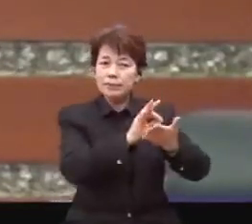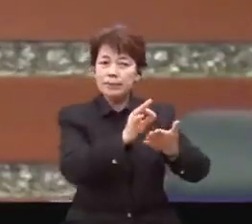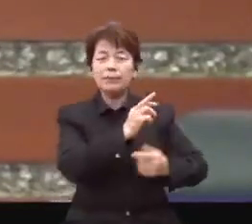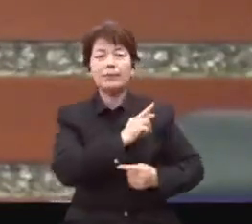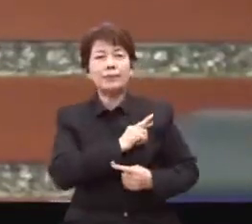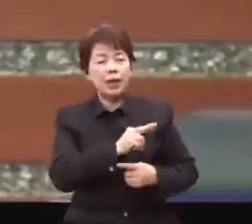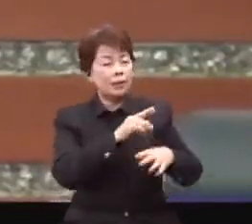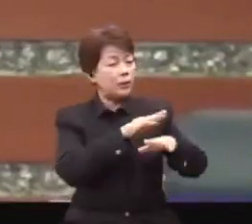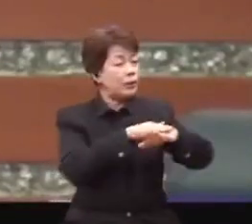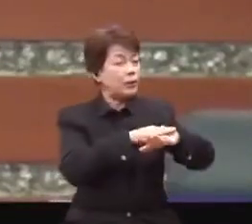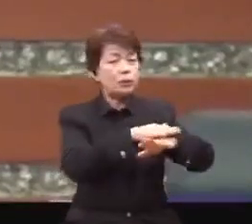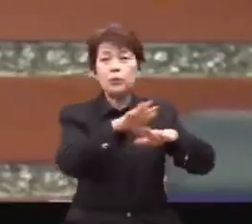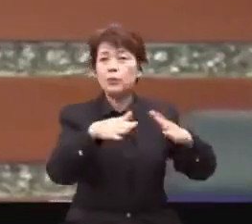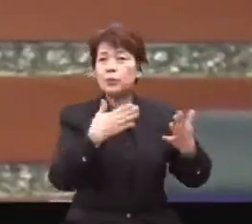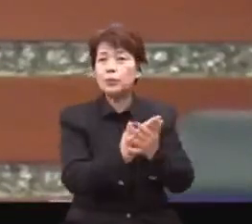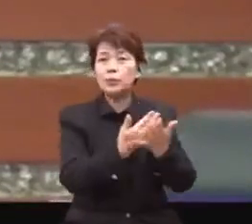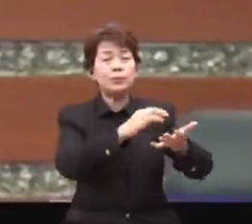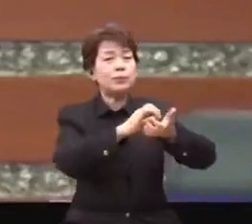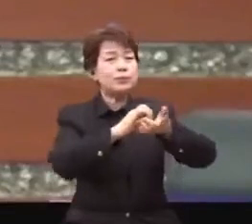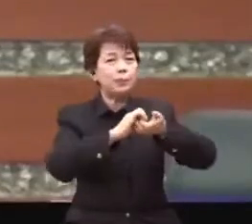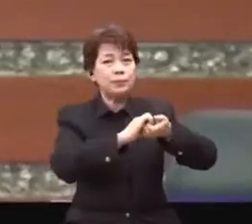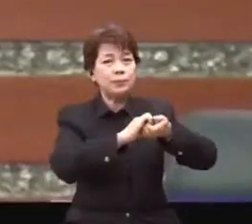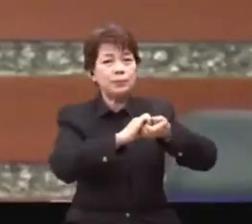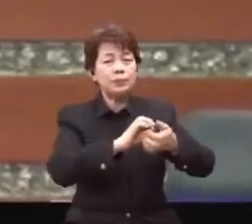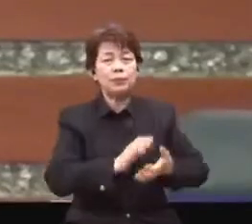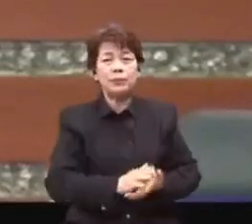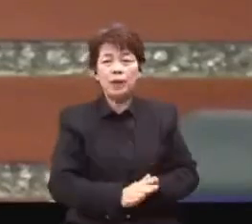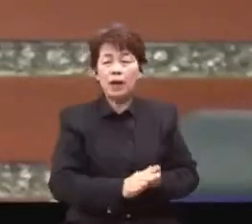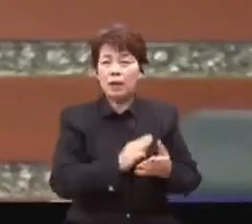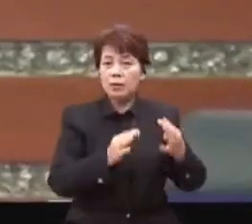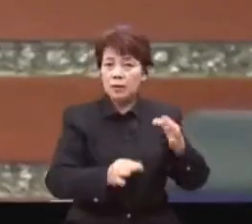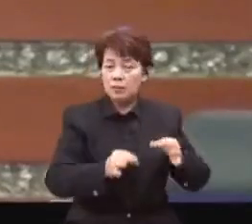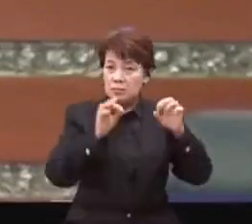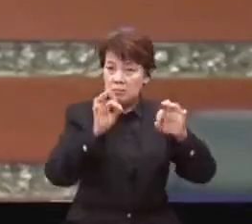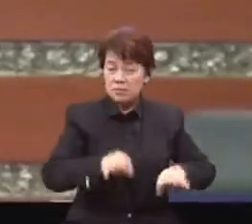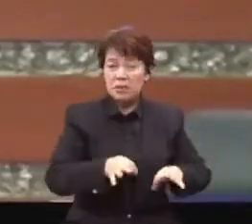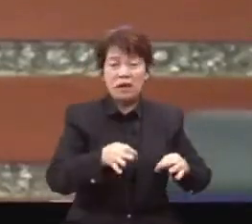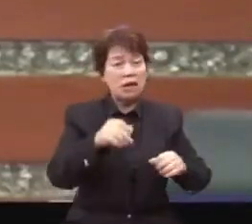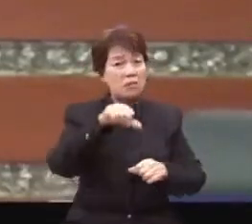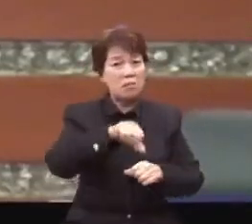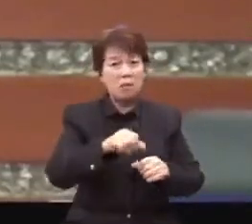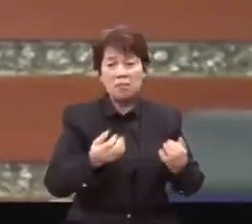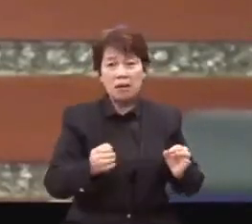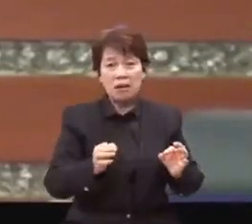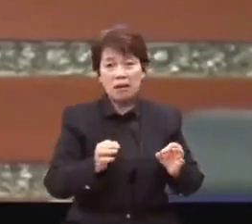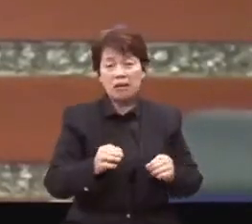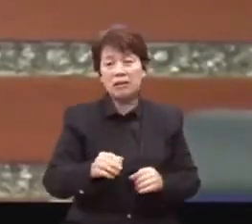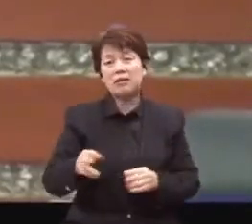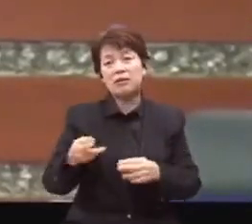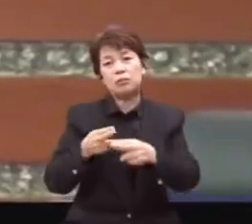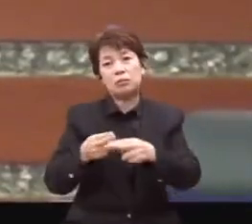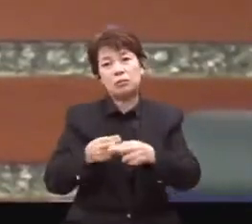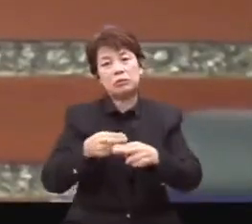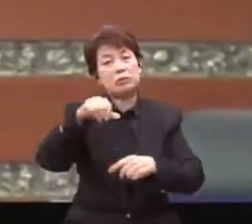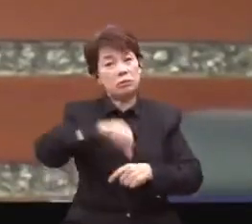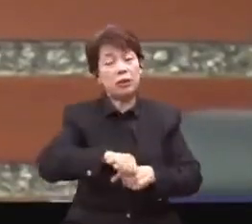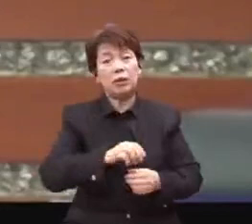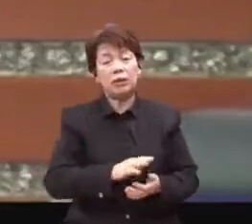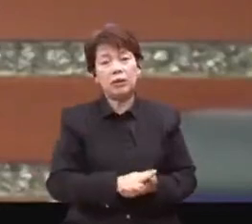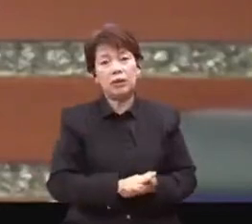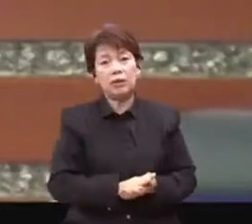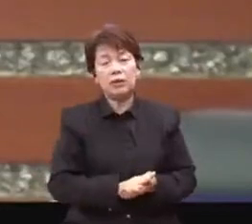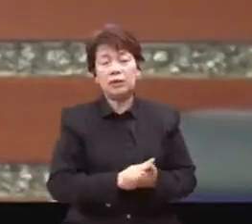dan wilayah kita juga mungkin akan menjadi negara gagal dalam masa yang singkat mulai tahun 1970